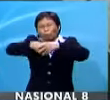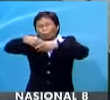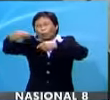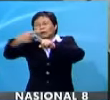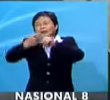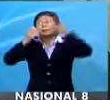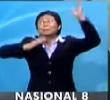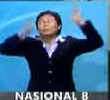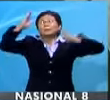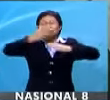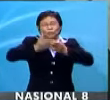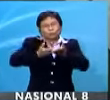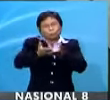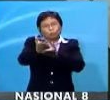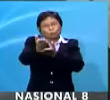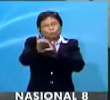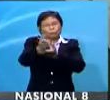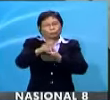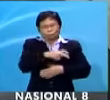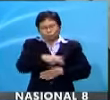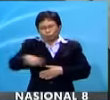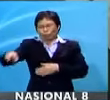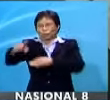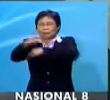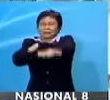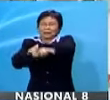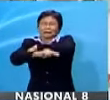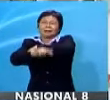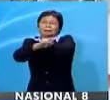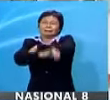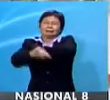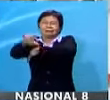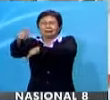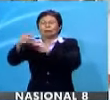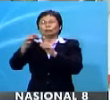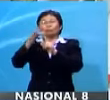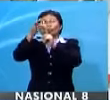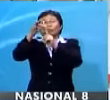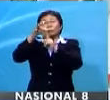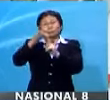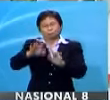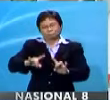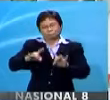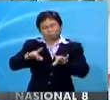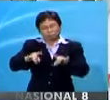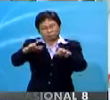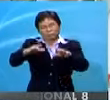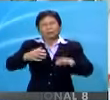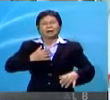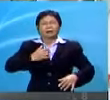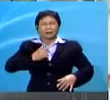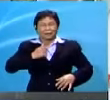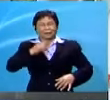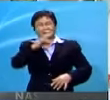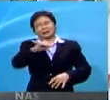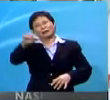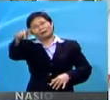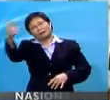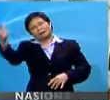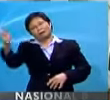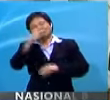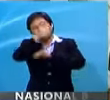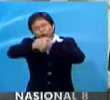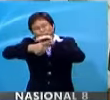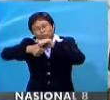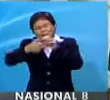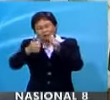daripada Malaysia seterusnya untuk membuat perjalanan pergi ke negara negara lain terutamanya Australia Kanada dan sebagainya jadi